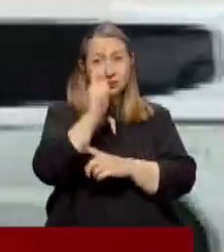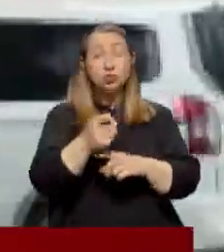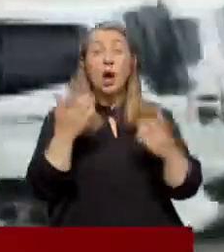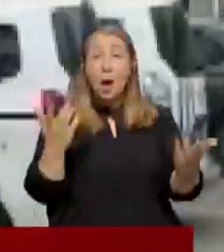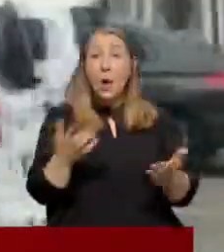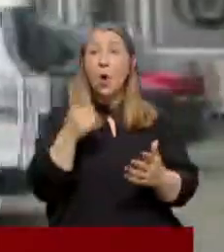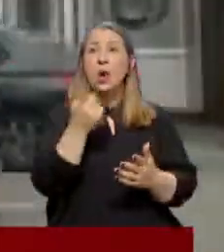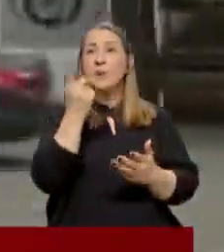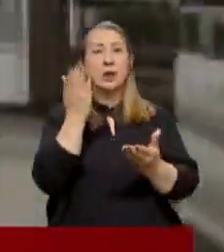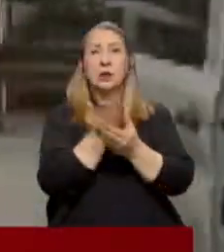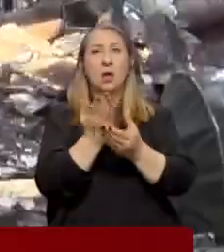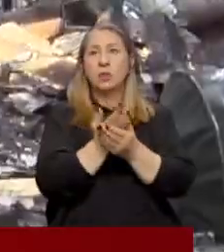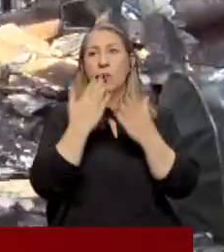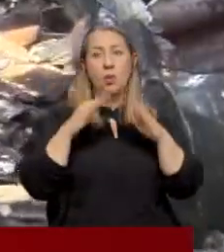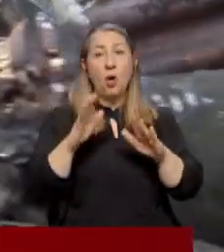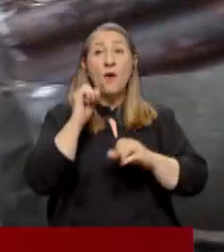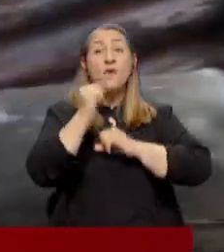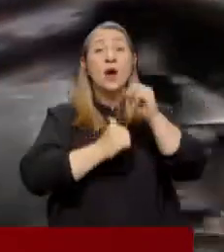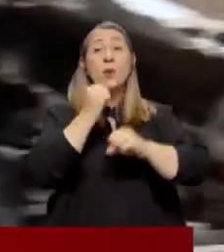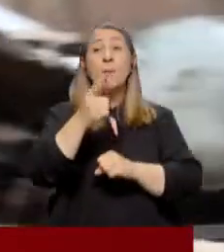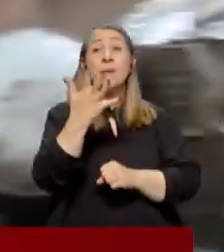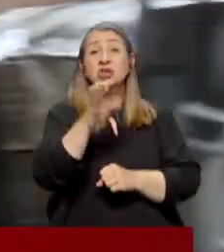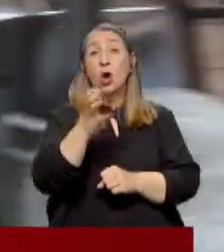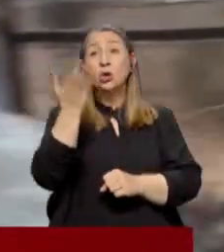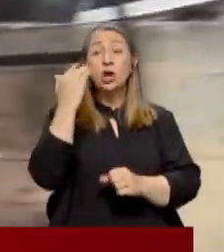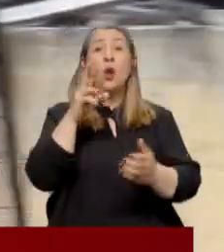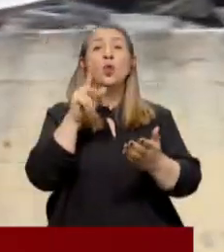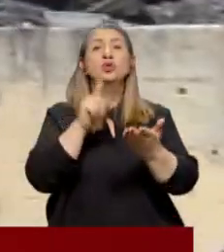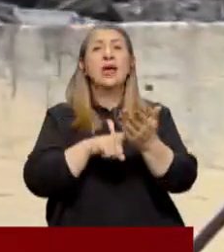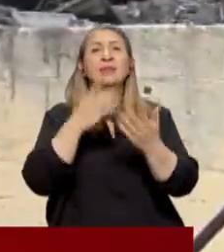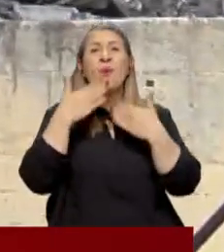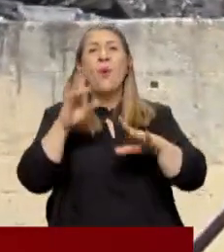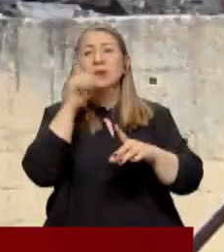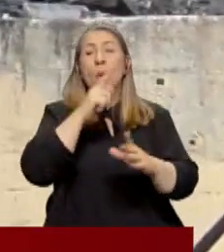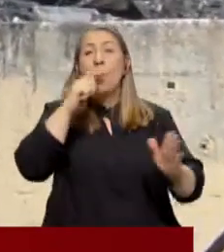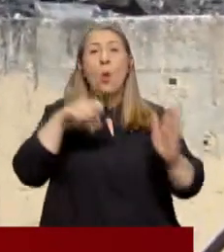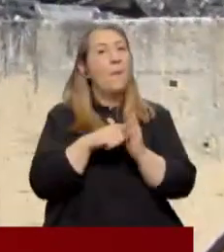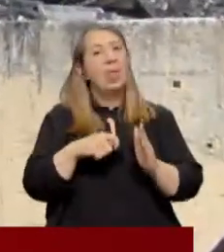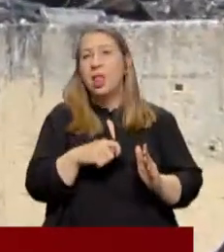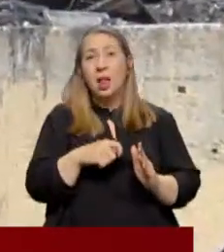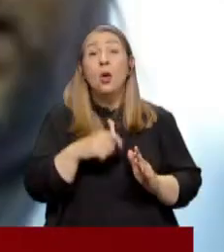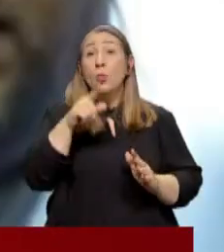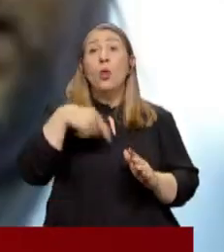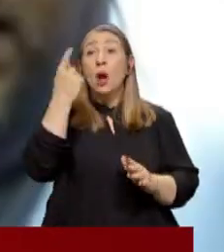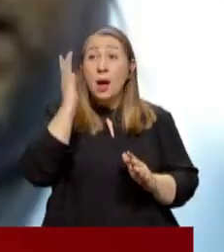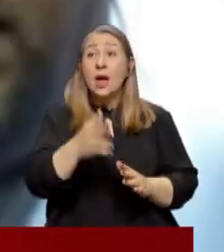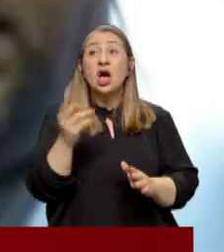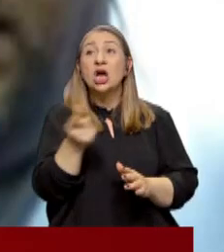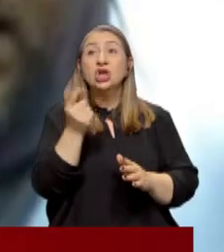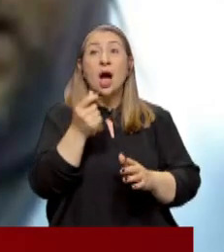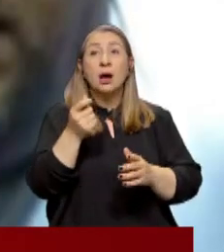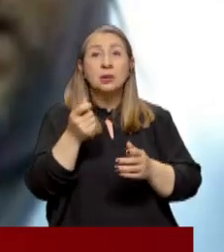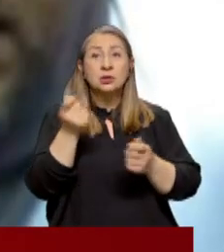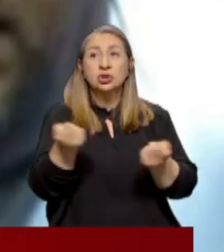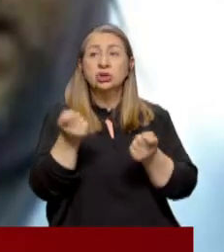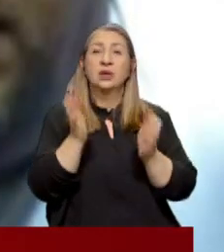ama öyle bir kayda ulaşılamadı. Fabrika bundan 5 ay önce ruhsatsız olduğu gerekçesiyle mühürlenmişti. Buna rağmen kaçak üretim devam